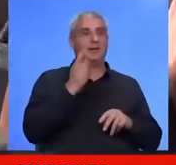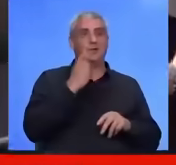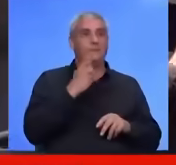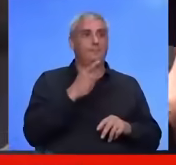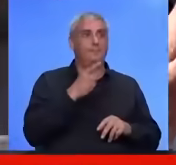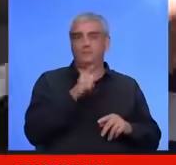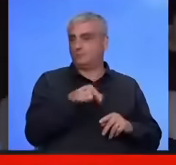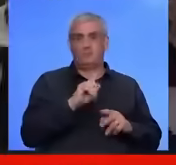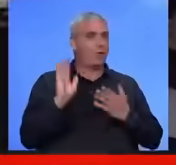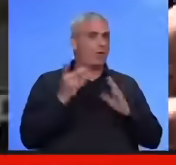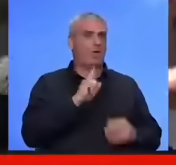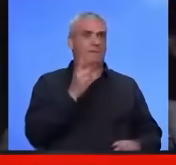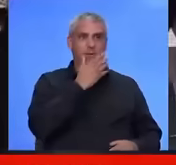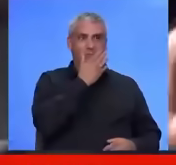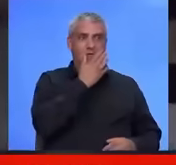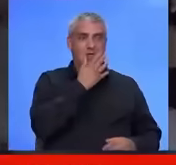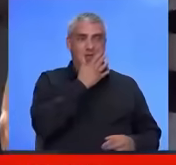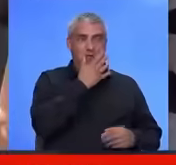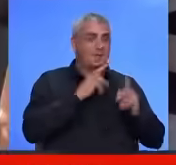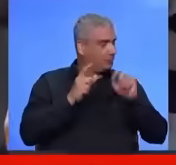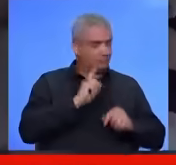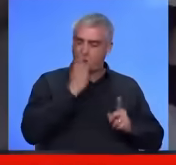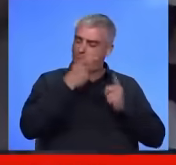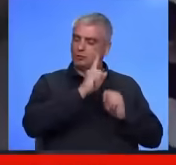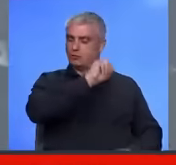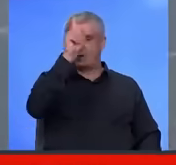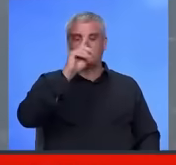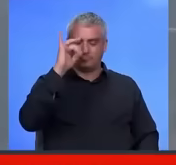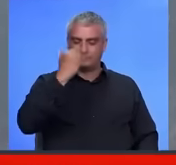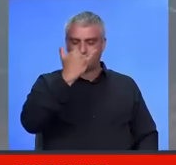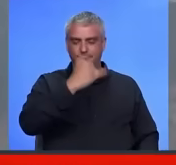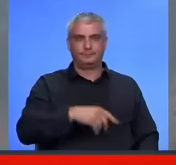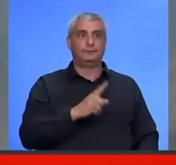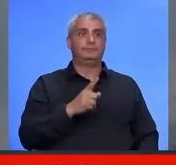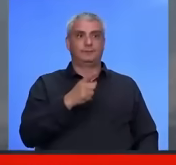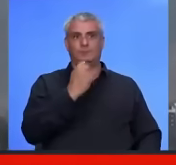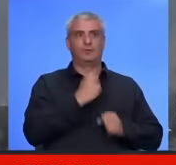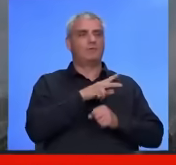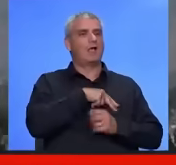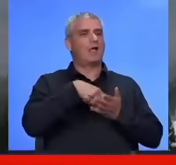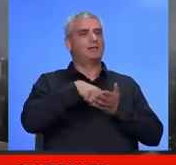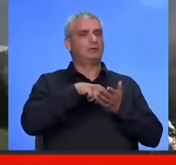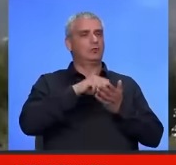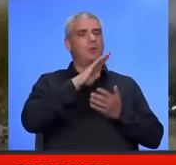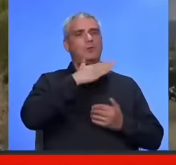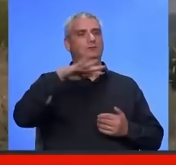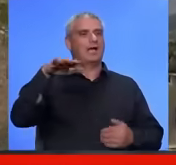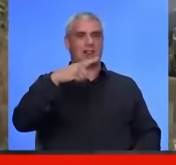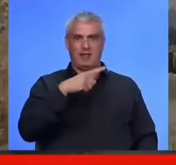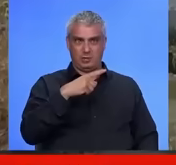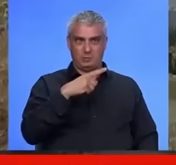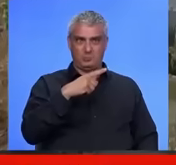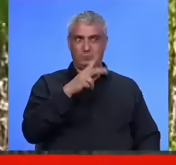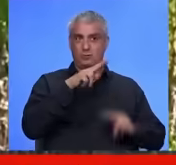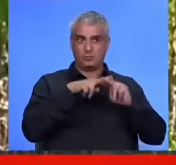פעם לא פינו. אם היו תושבים, לא היו יורים? לא היו יורים, חד משמעית. הוא עובד כאחראי תחזוקה במועצה האזורית גליל עליון. הוא נשאר